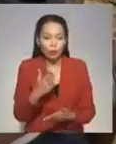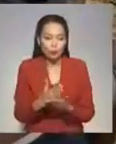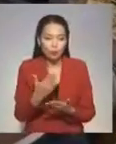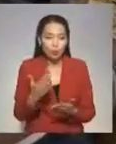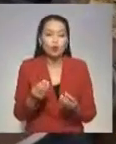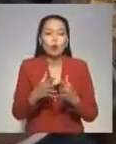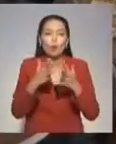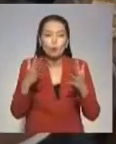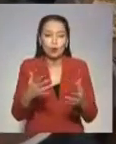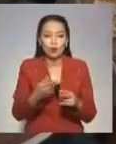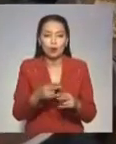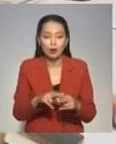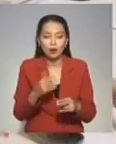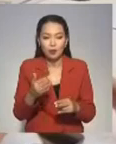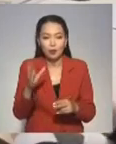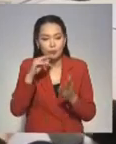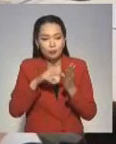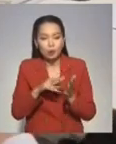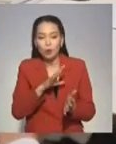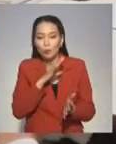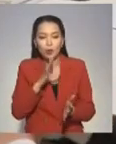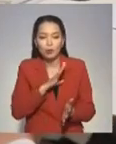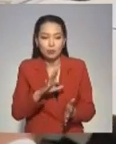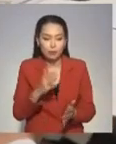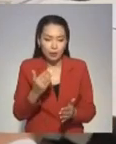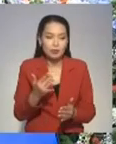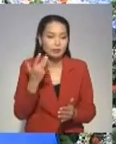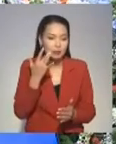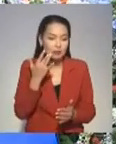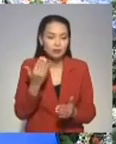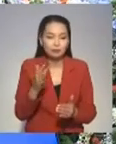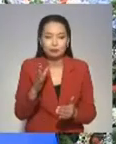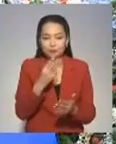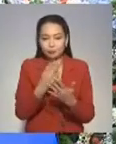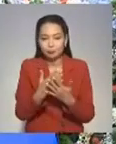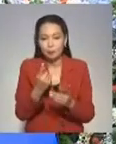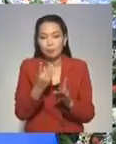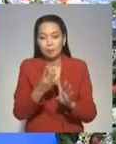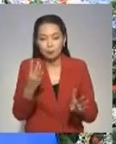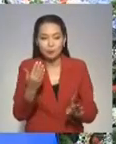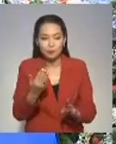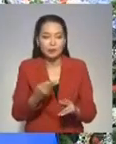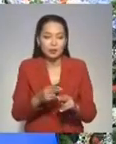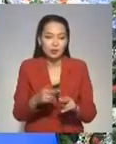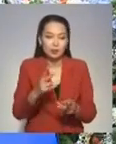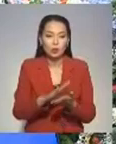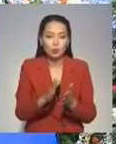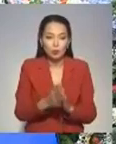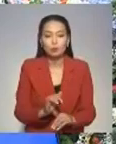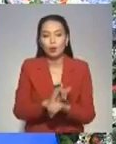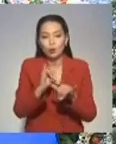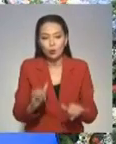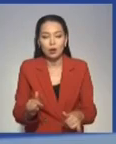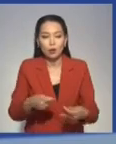куда больше, но, как говорится, проектов много не бывает. Особенно в нефтегазовой отрасли. Это в первую очередь. Для этого договорились увеличить